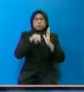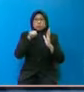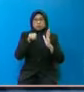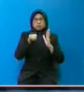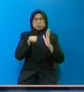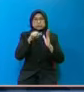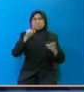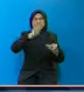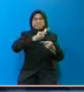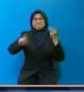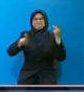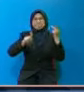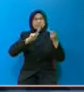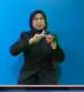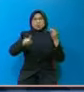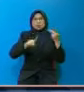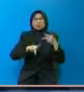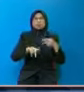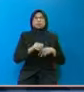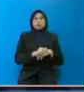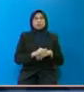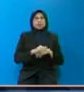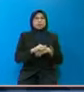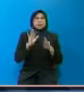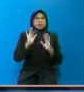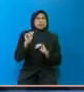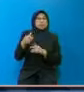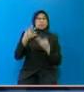lagi relevan. Dan ya, kita sudah berjaya. Kita sudah berjaya. Terima kasih.